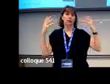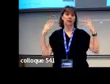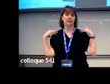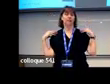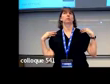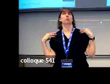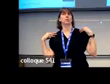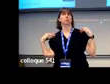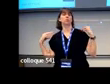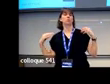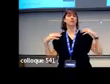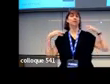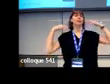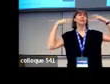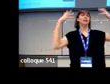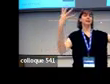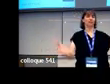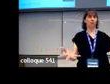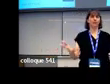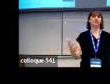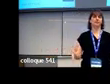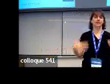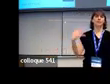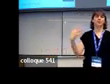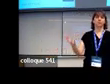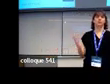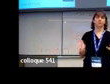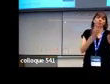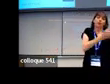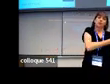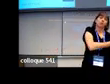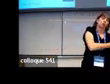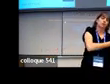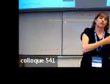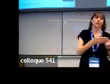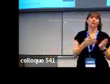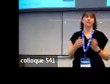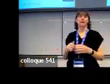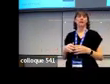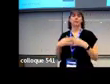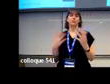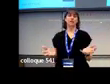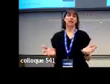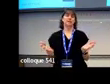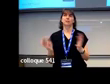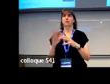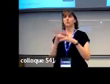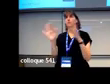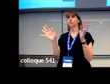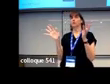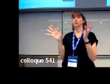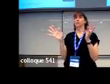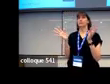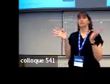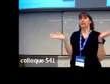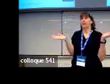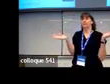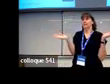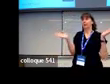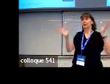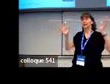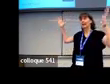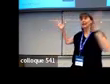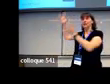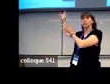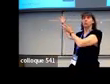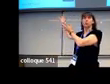idée-là qu'elles avaient sur leurs épaules aussi d'avoir des idées puis de pas seulement faire ce que je leur disais de faire. Puis aussi, la licence Pressbooks de l'ETS, ben